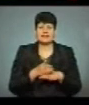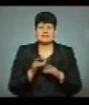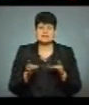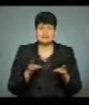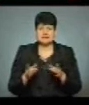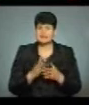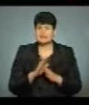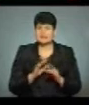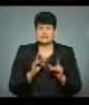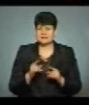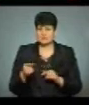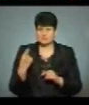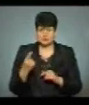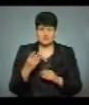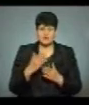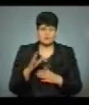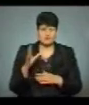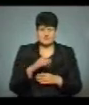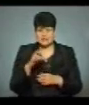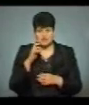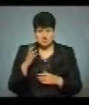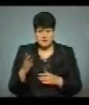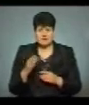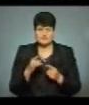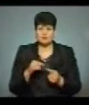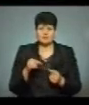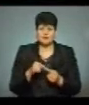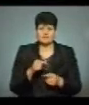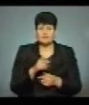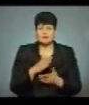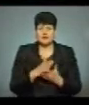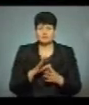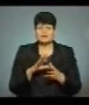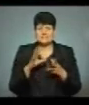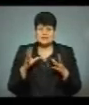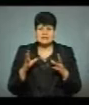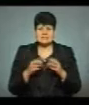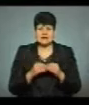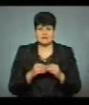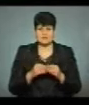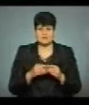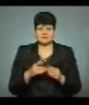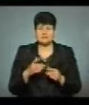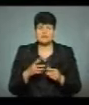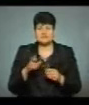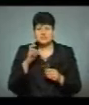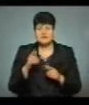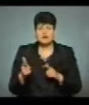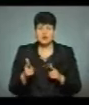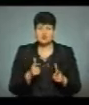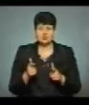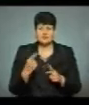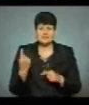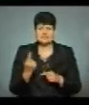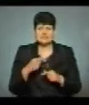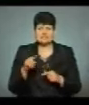тільки в Тернопільській області, вона відбувається по всій державі, і, відповідно, вона має відбуватися з якимись загальними принципами. Крім цього всього, держава готує єдині